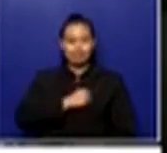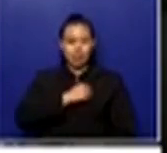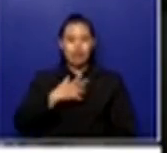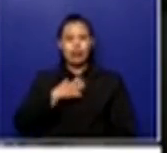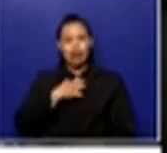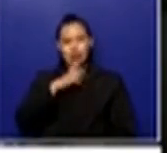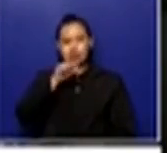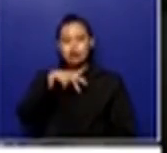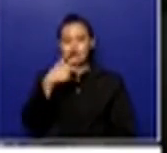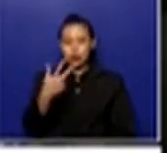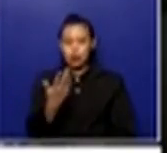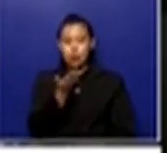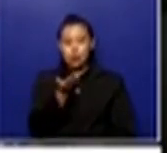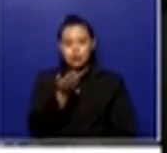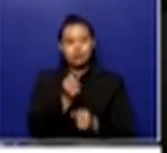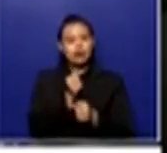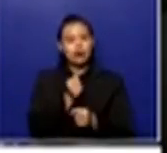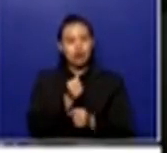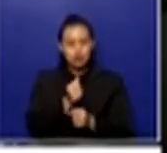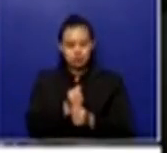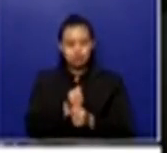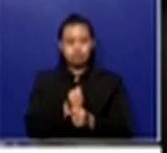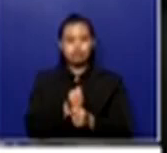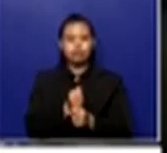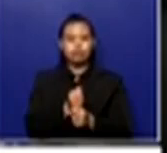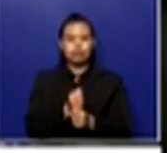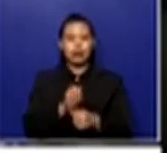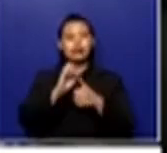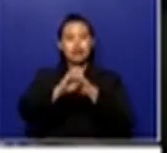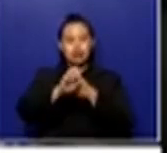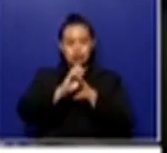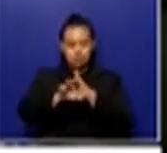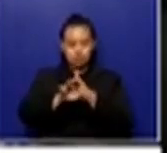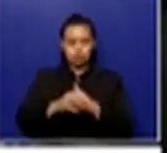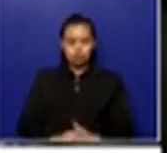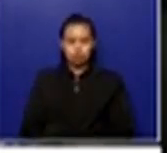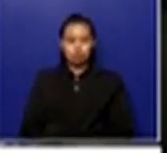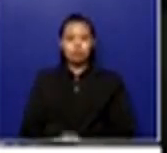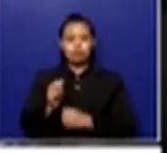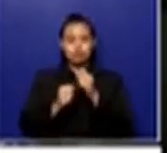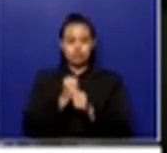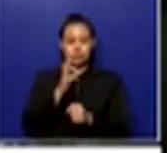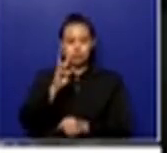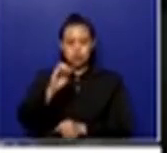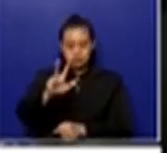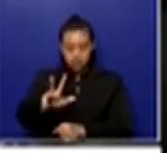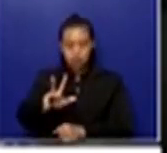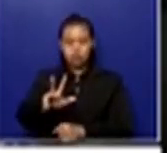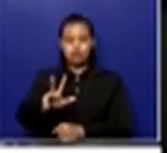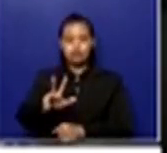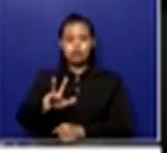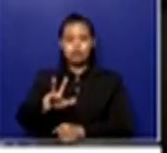เพื่อไม่ให้เสียเวลาของทางสภาเนี่ยก็เป็นข้อเสนอไปนะครับว่าในปี63เนี่ยท่านอาจจะต้